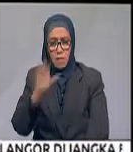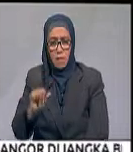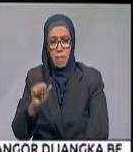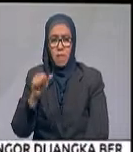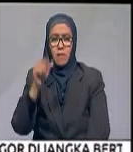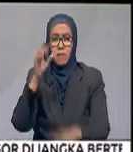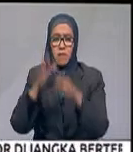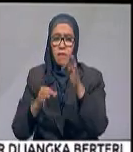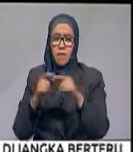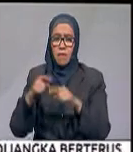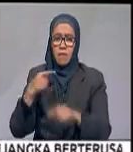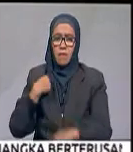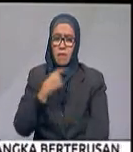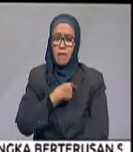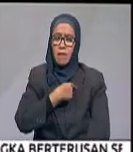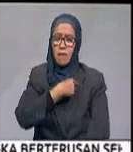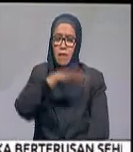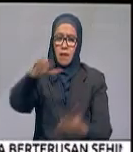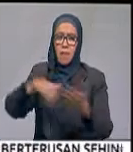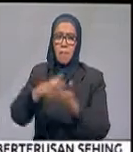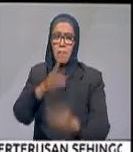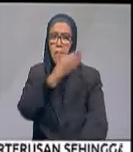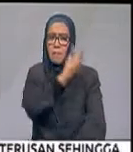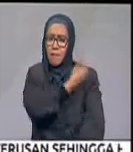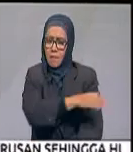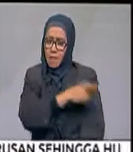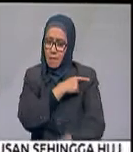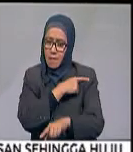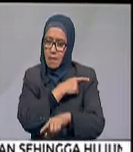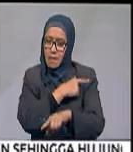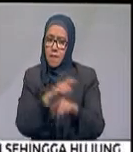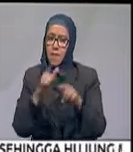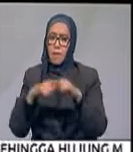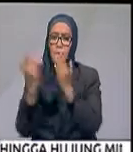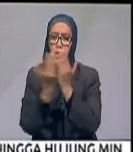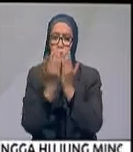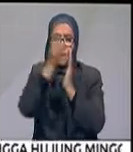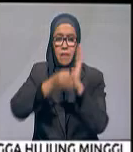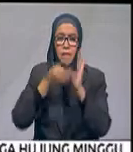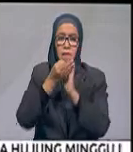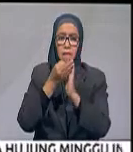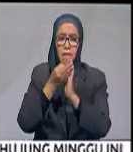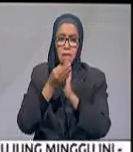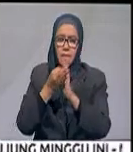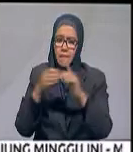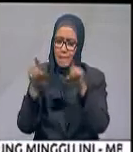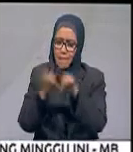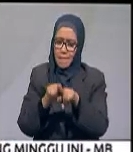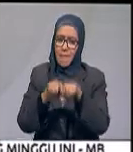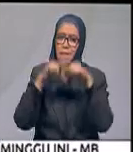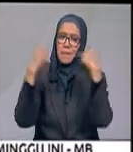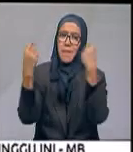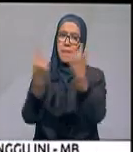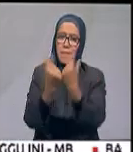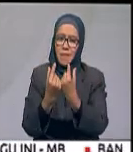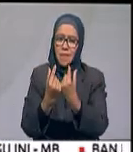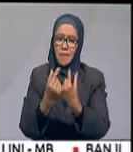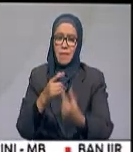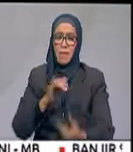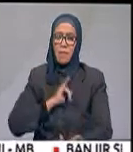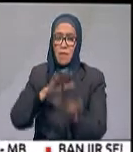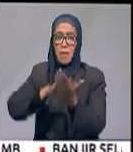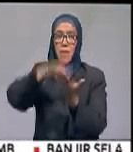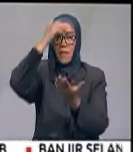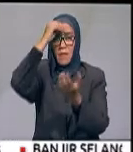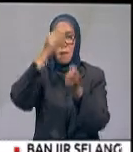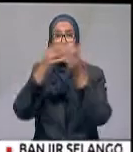Kita semua alumni sekolah perfilman Yasmin Ahmad. Jadi kita semua satu geng. Saya belajar banyak dengan